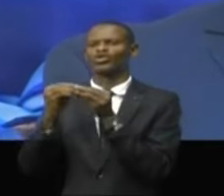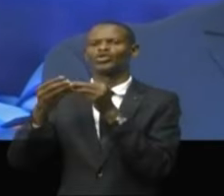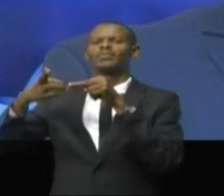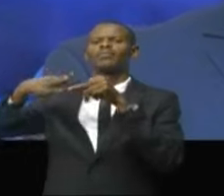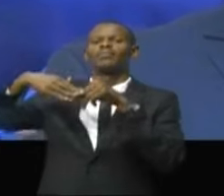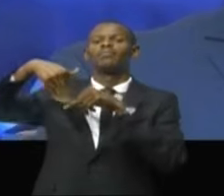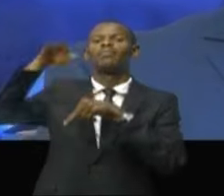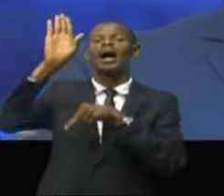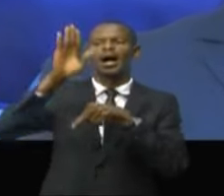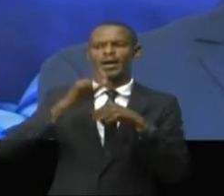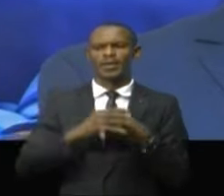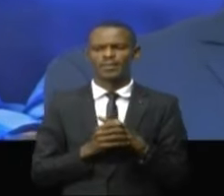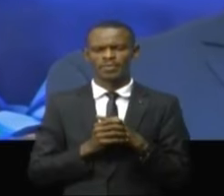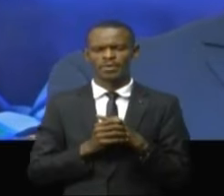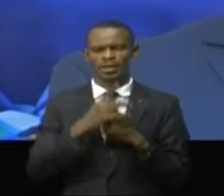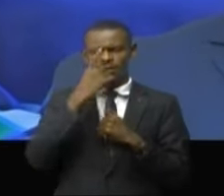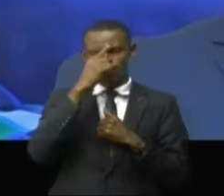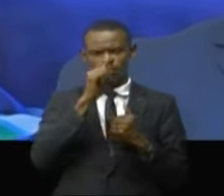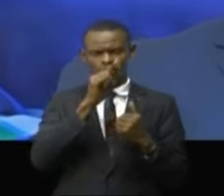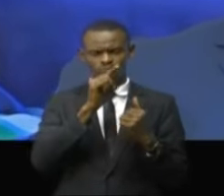les indicateurs macroéconomiques,